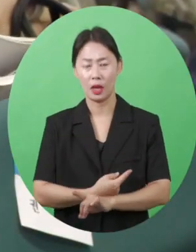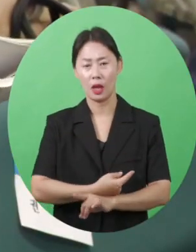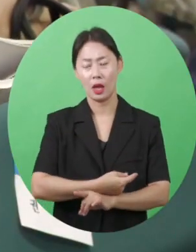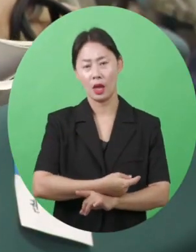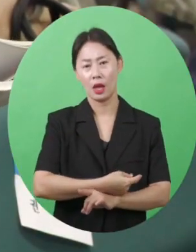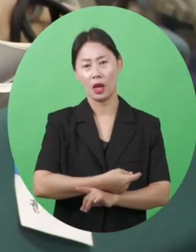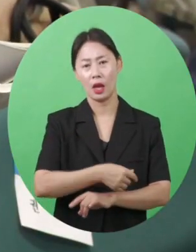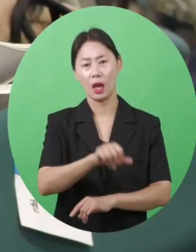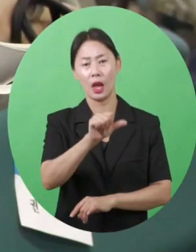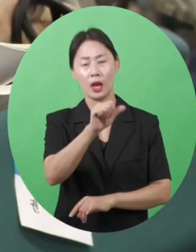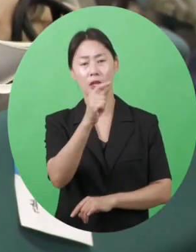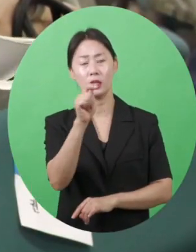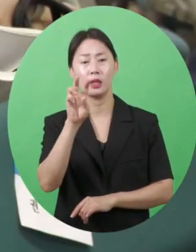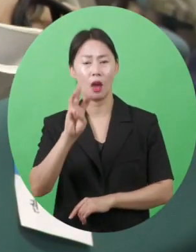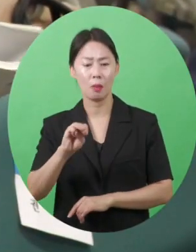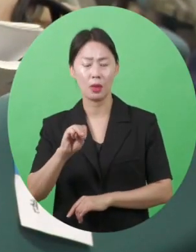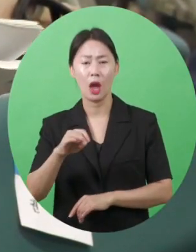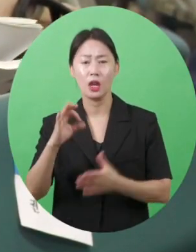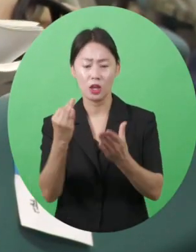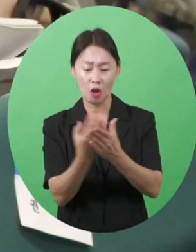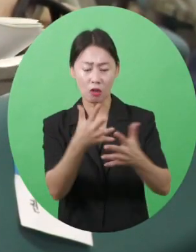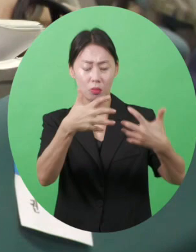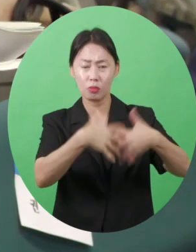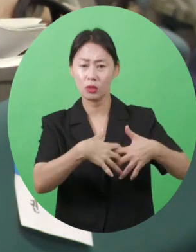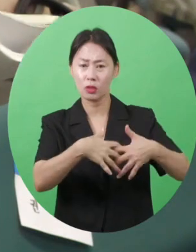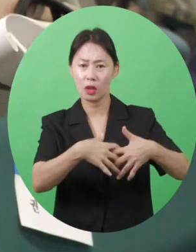같은 경우에는 시각장애인이 쓸수 없는 없었는데